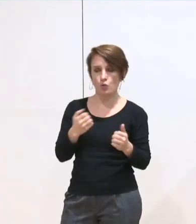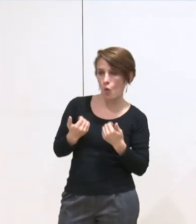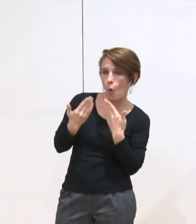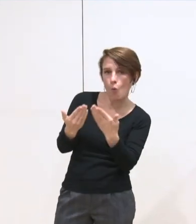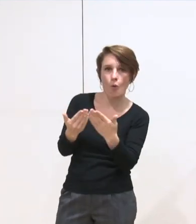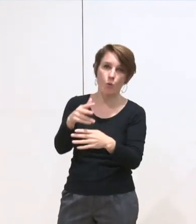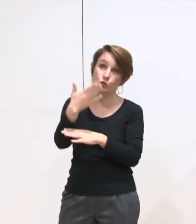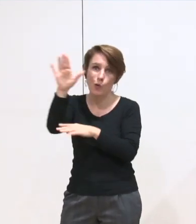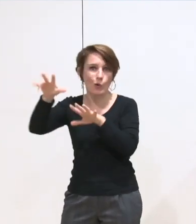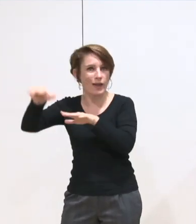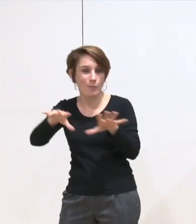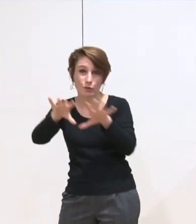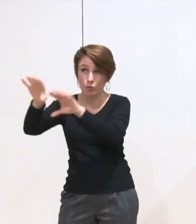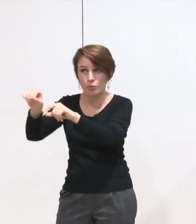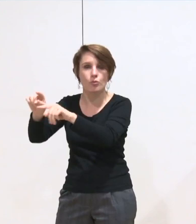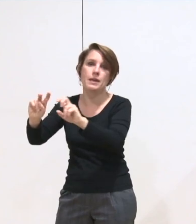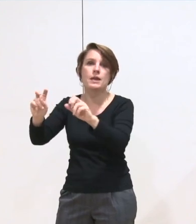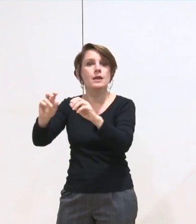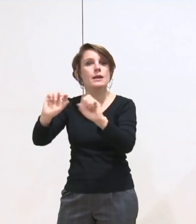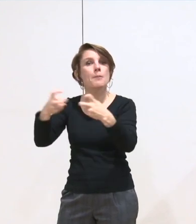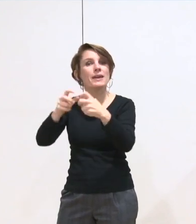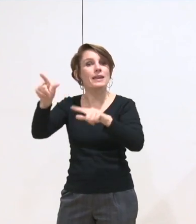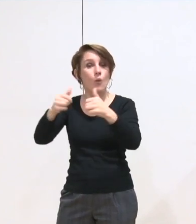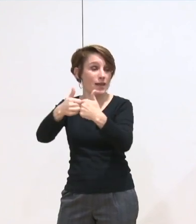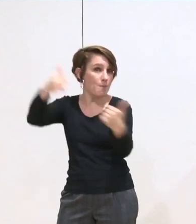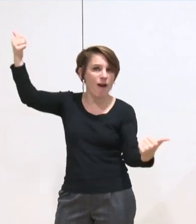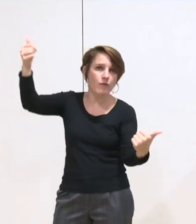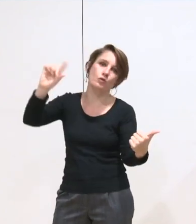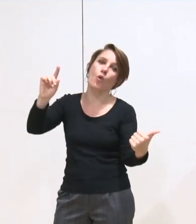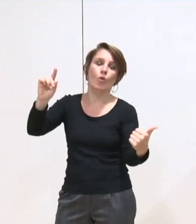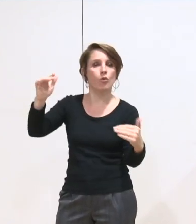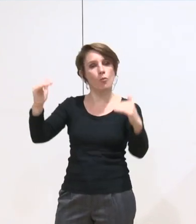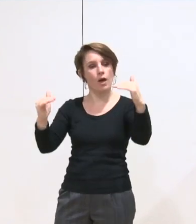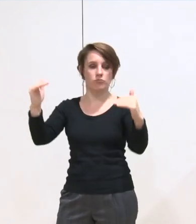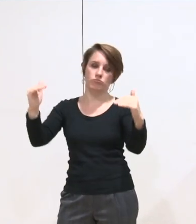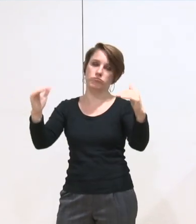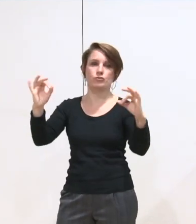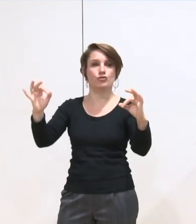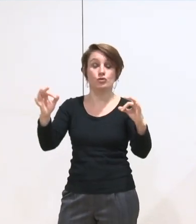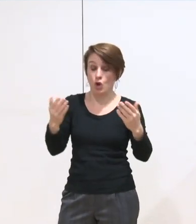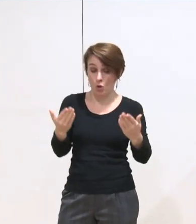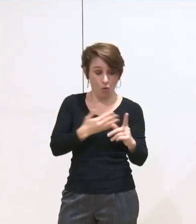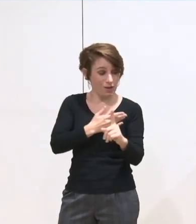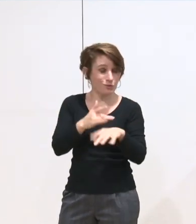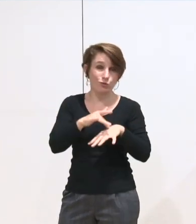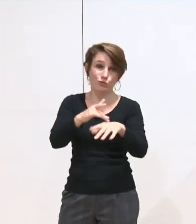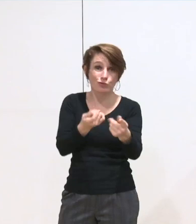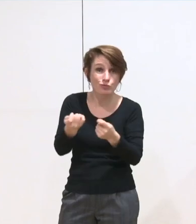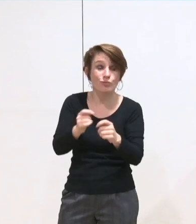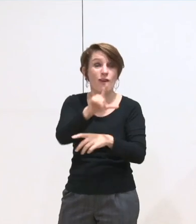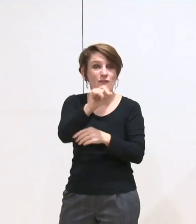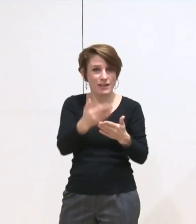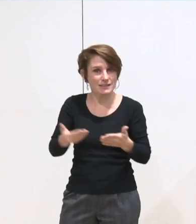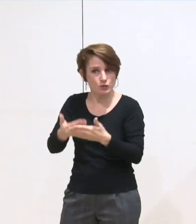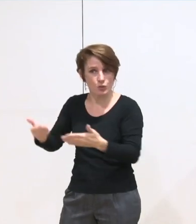augmentations de loyer qui seraient trop importantes. Si vous voulez, on y reviendra. Mais pour l'instant, sur les 20 premières situations qui ont été traitées, 10